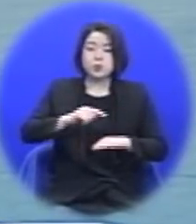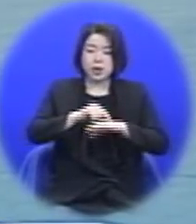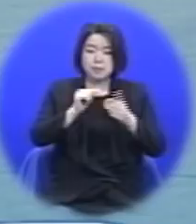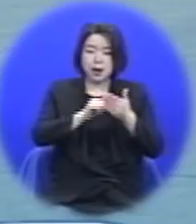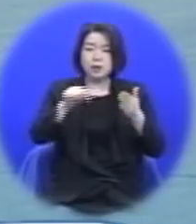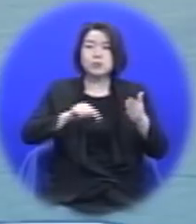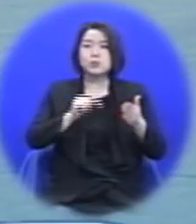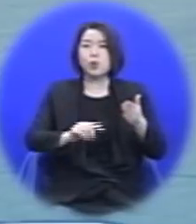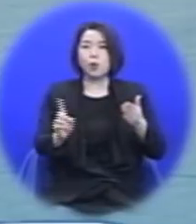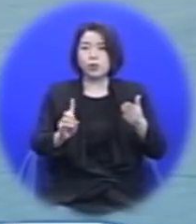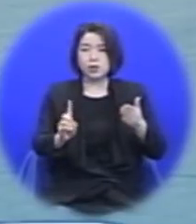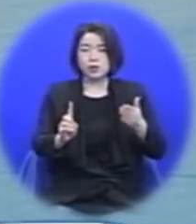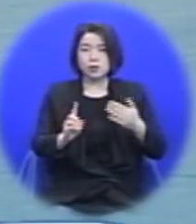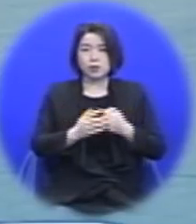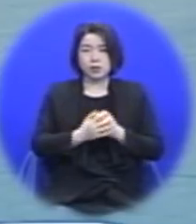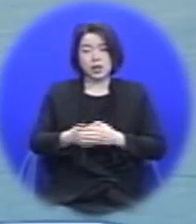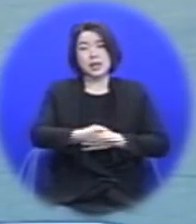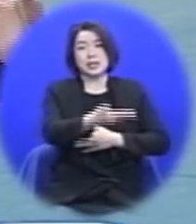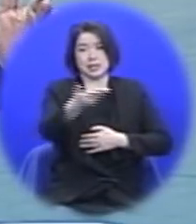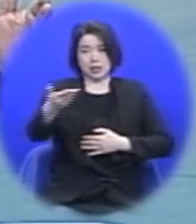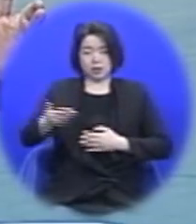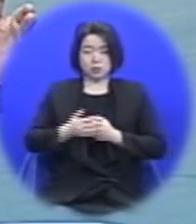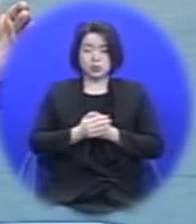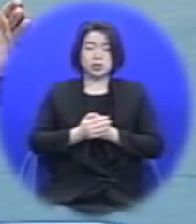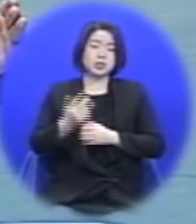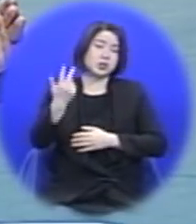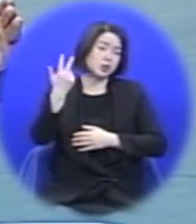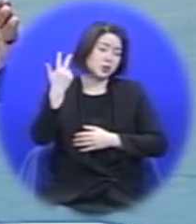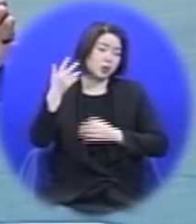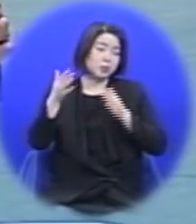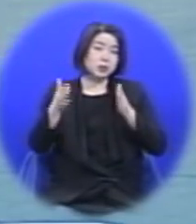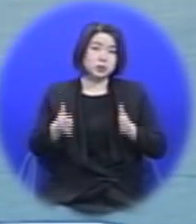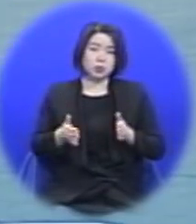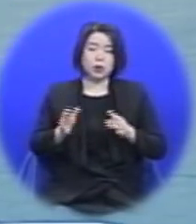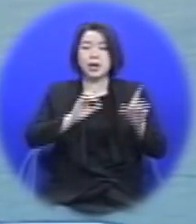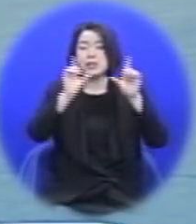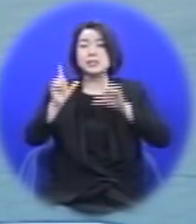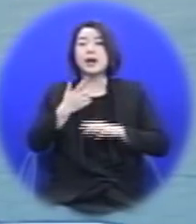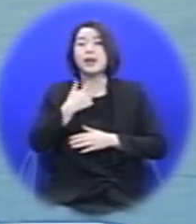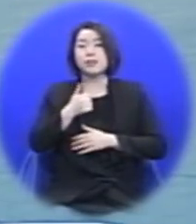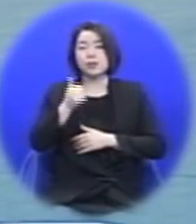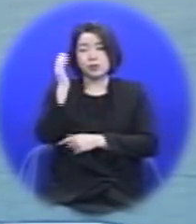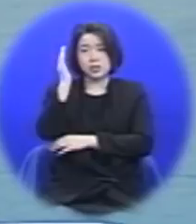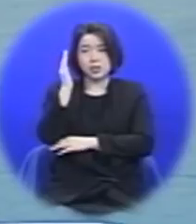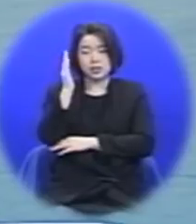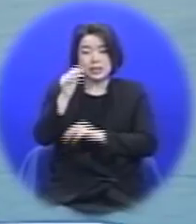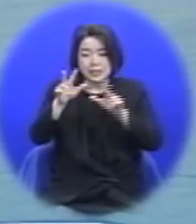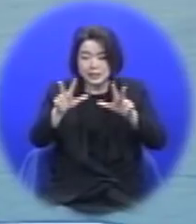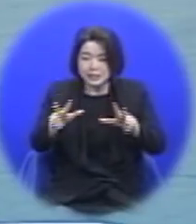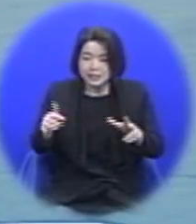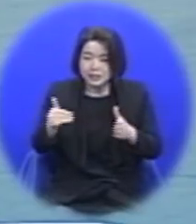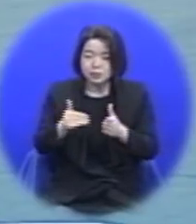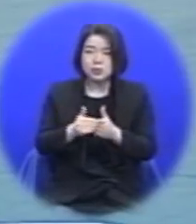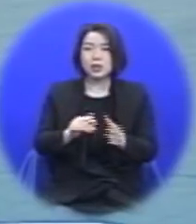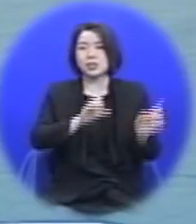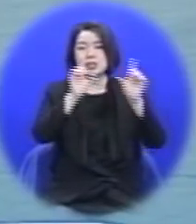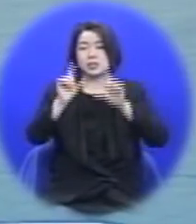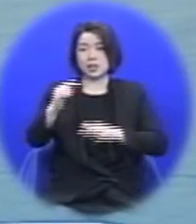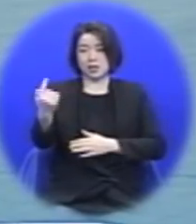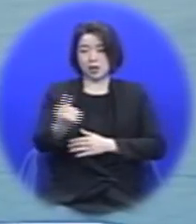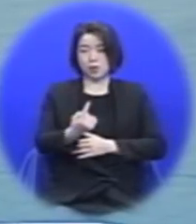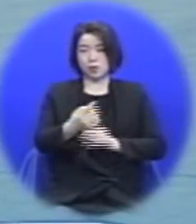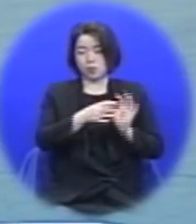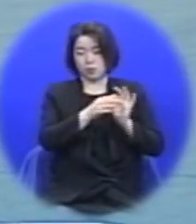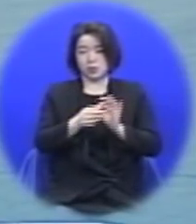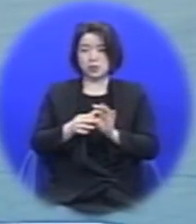마음이. 여러분들이 지난주간에 살았던 일, 지금까지 살아오면서 여러분이